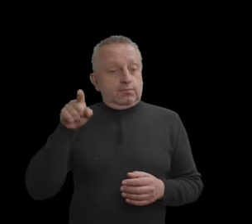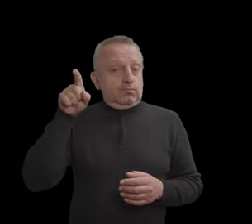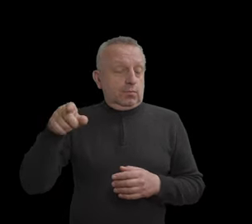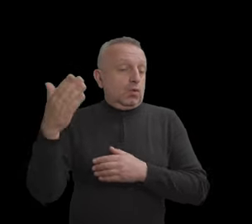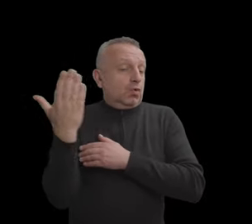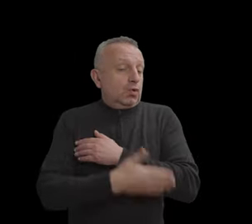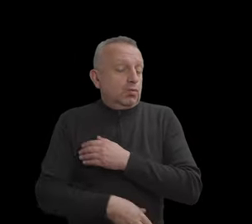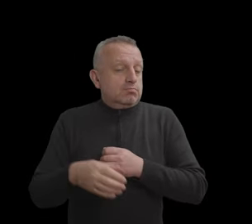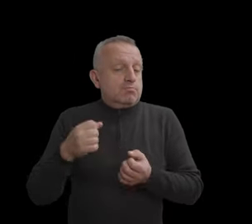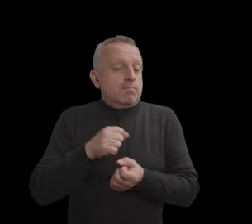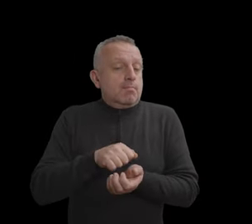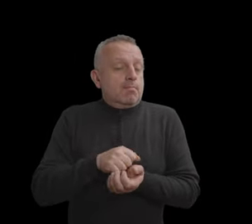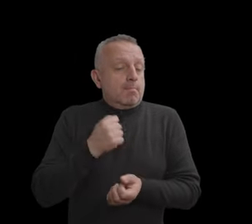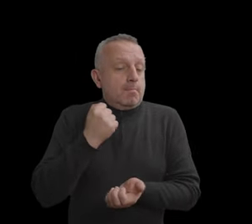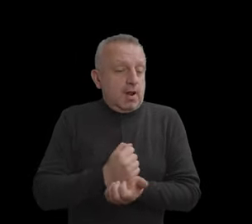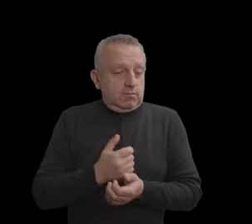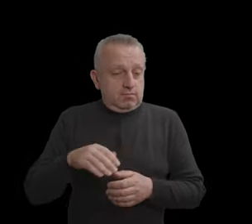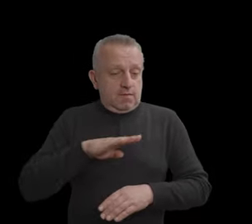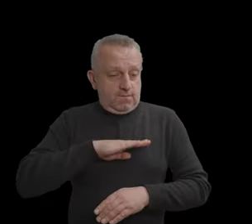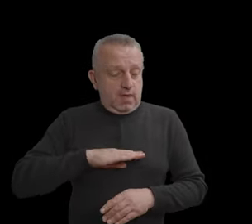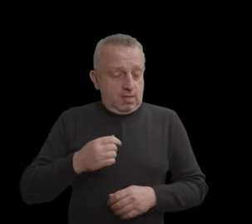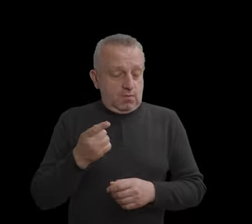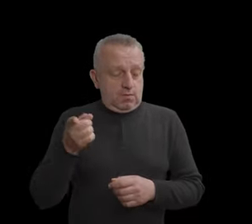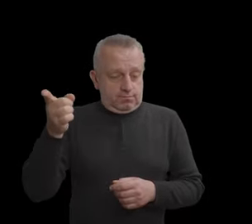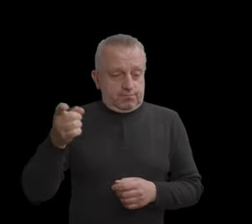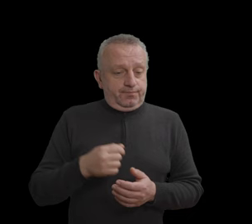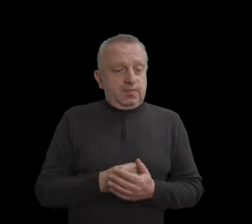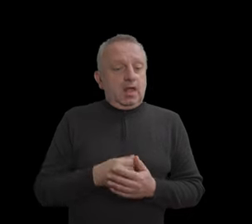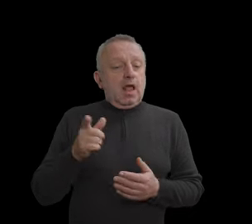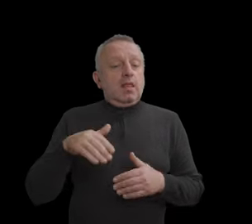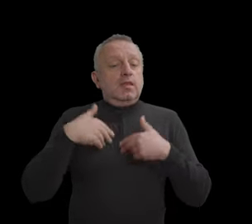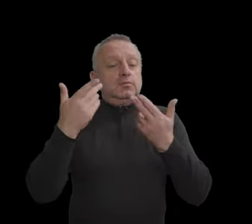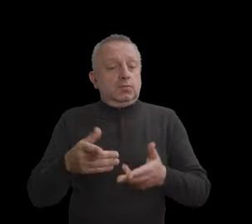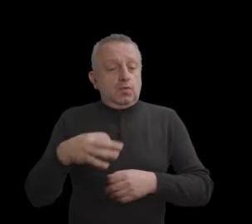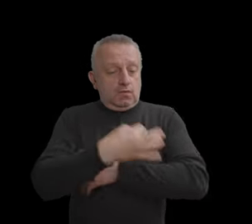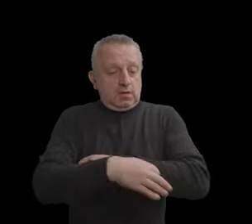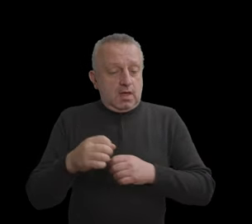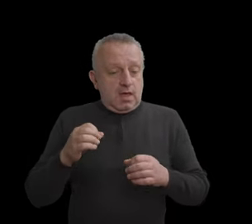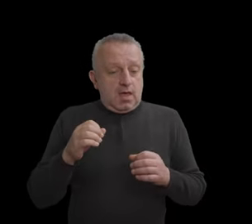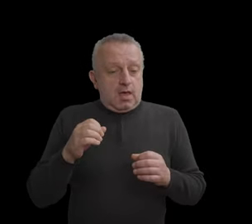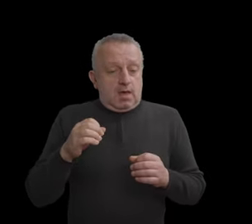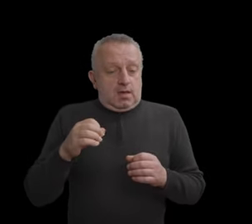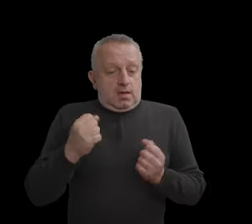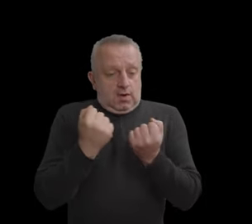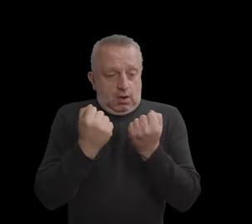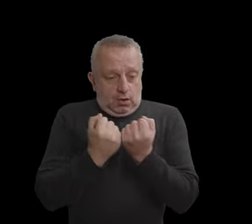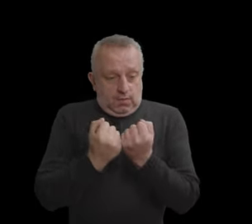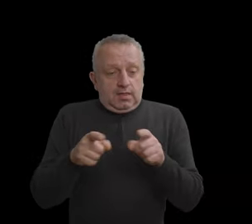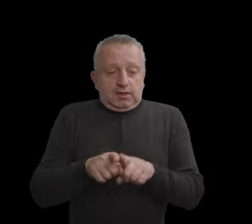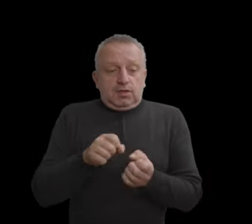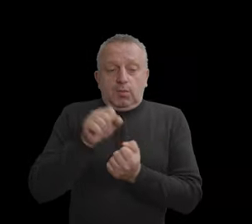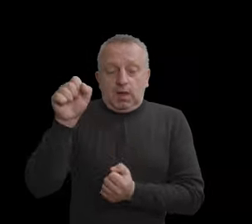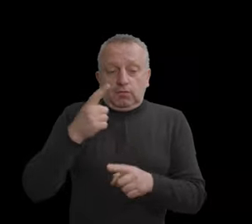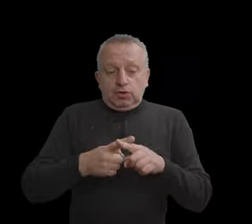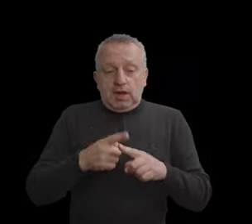syn właściciela zamku w Krasiczynie. Już pod koniec XIX wieku przyjął święcenia kapłańskie, a następnie głosił kazania dla